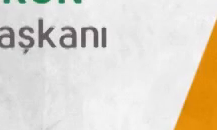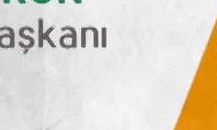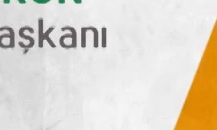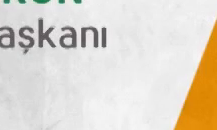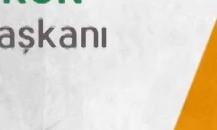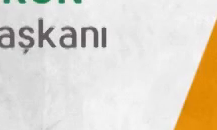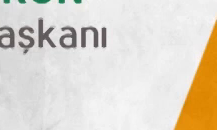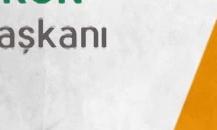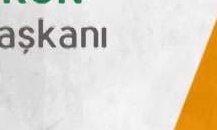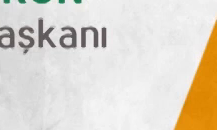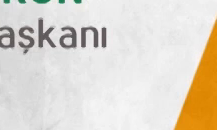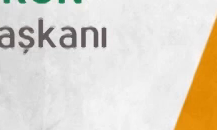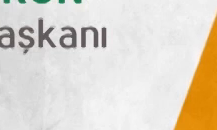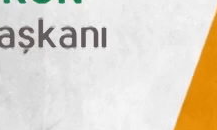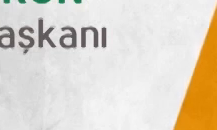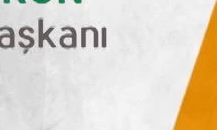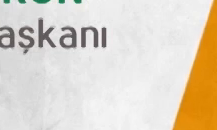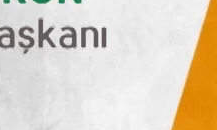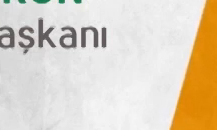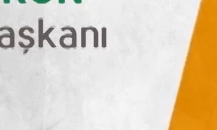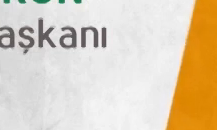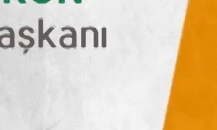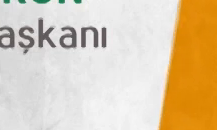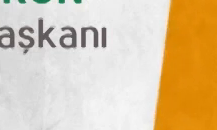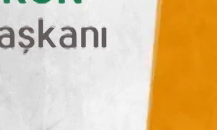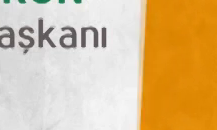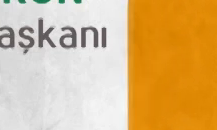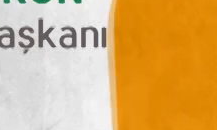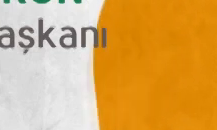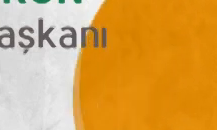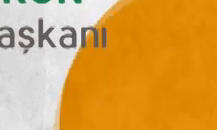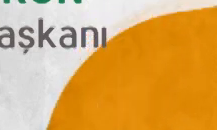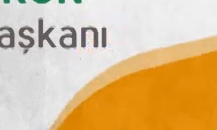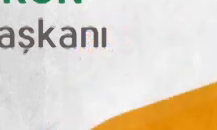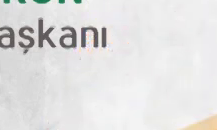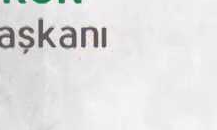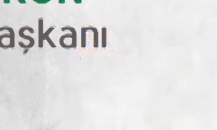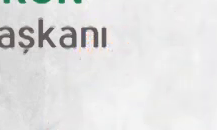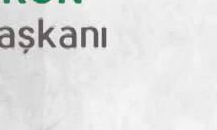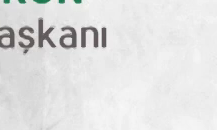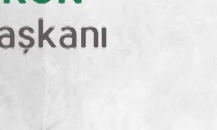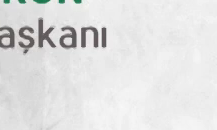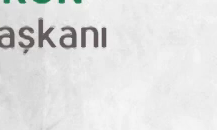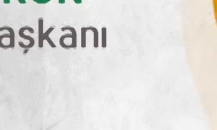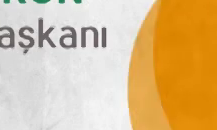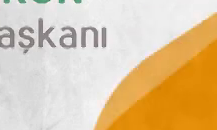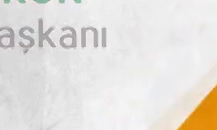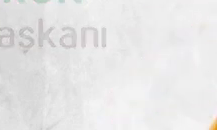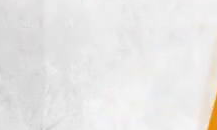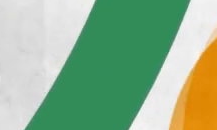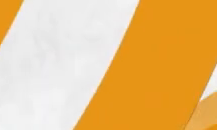edilenleri Diyanet İşleri Başkanlığı Daire Başkanı İlahiyatçı Erdal Ertuğrul birazdan Yeni güne merhaba